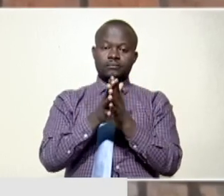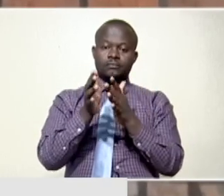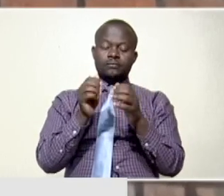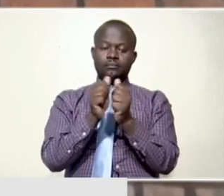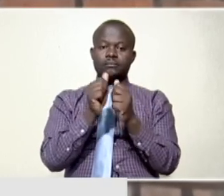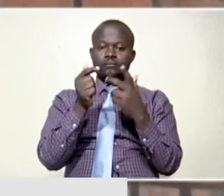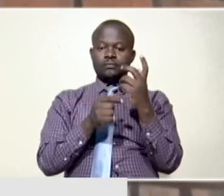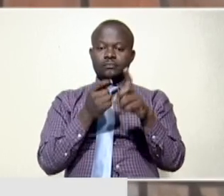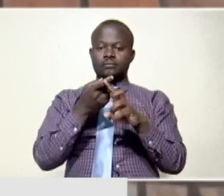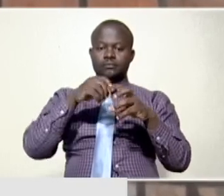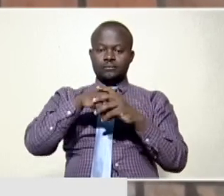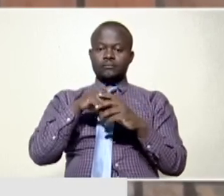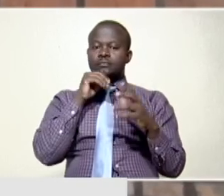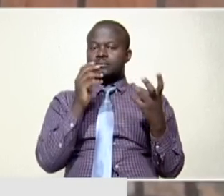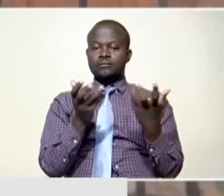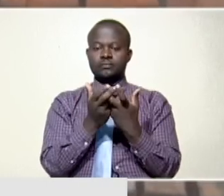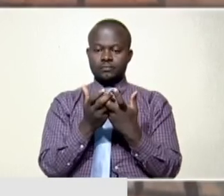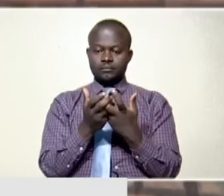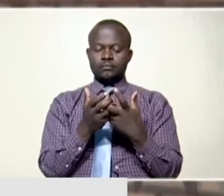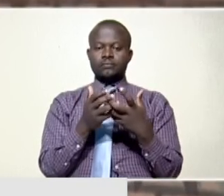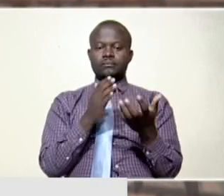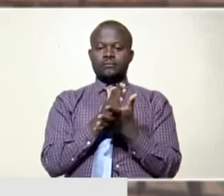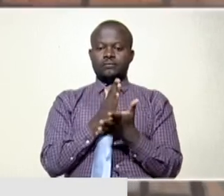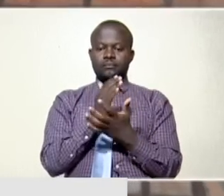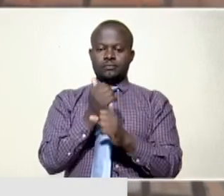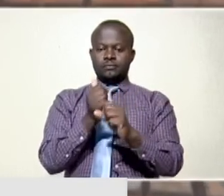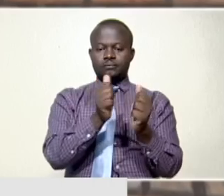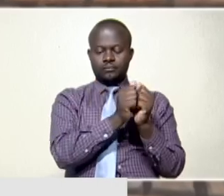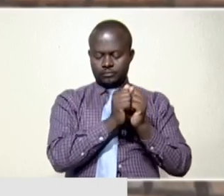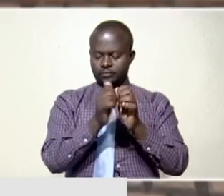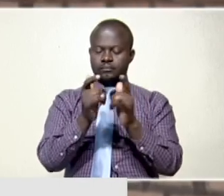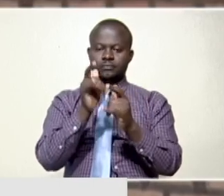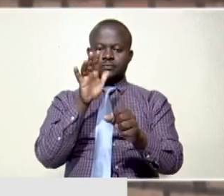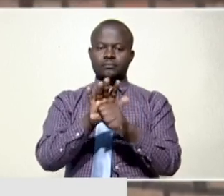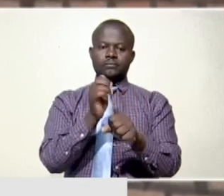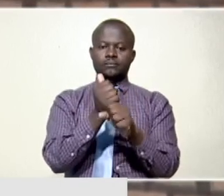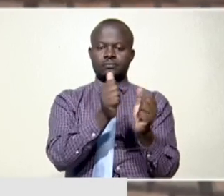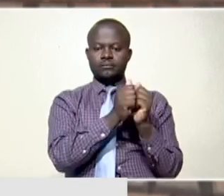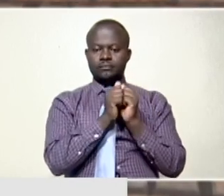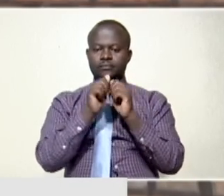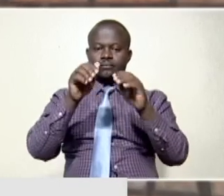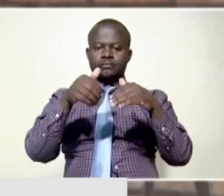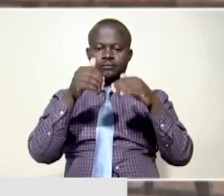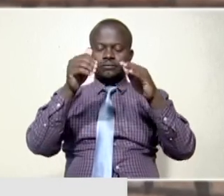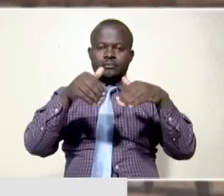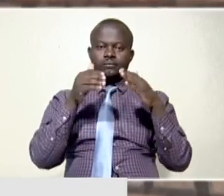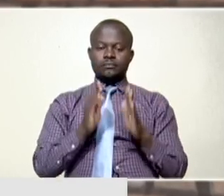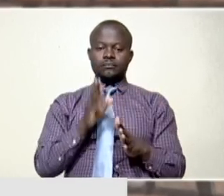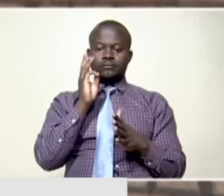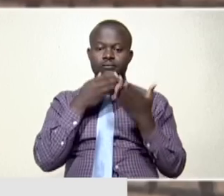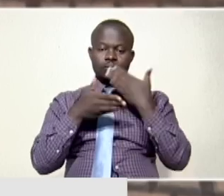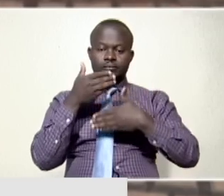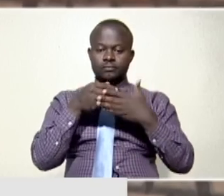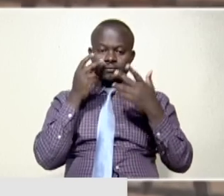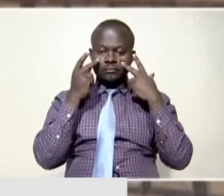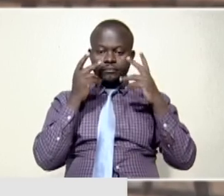bakuramo bidahura. Rero tugirana inama nyinshi dukorana nabo, dukorana n'abahinzi, twazabiganiraho